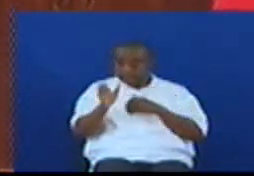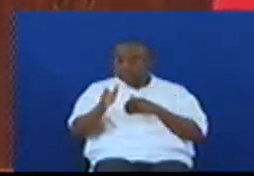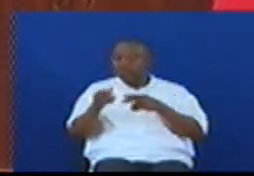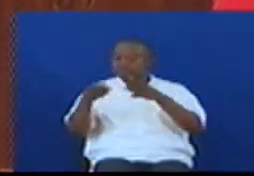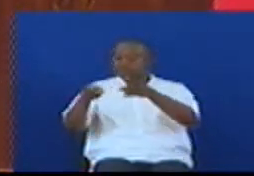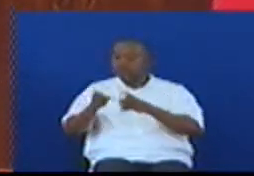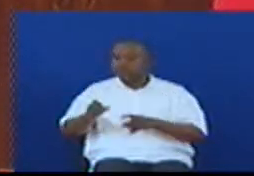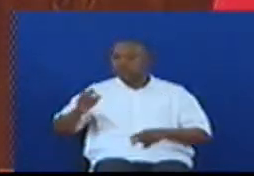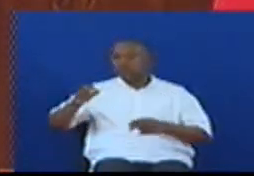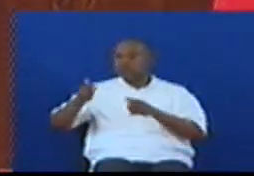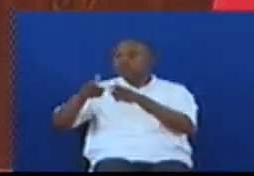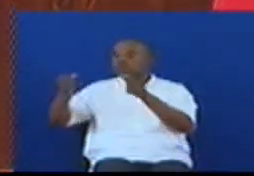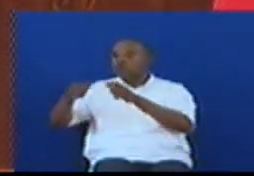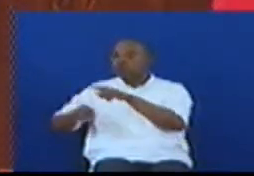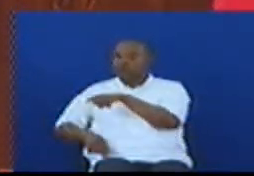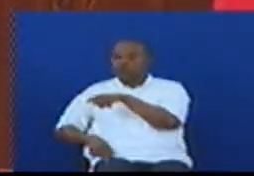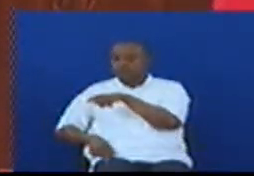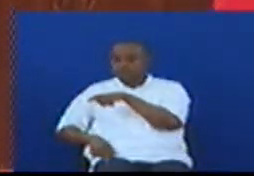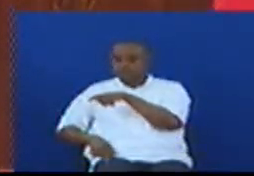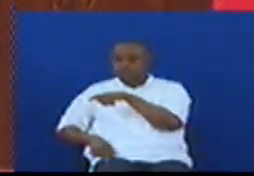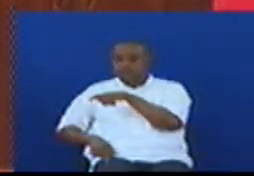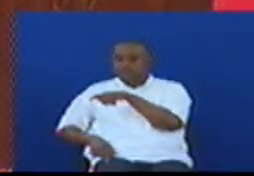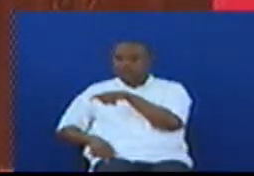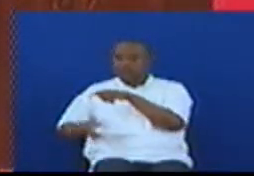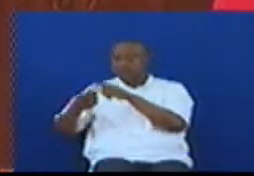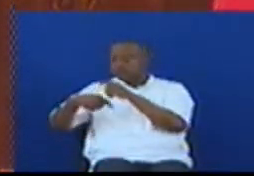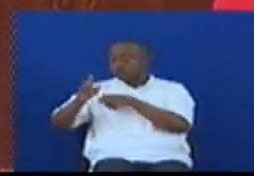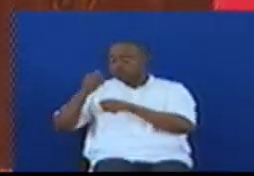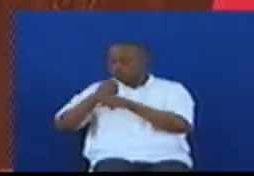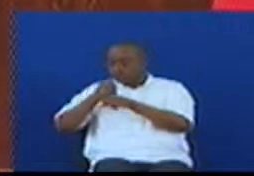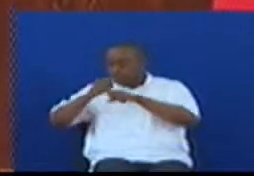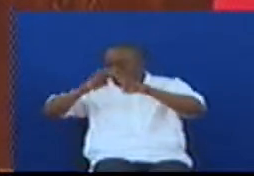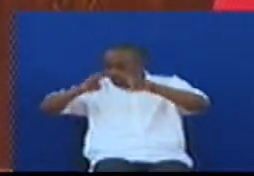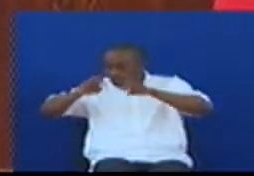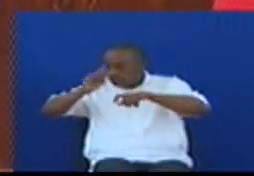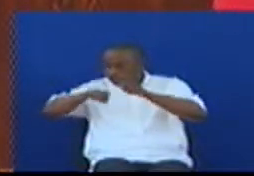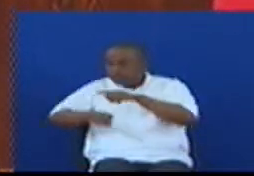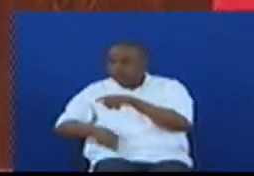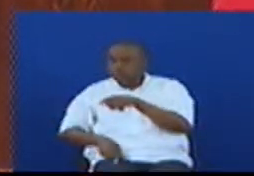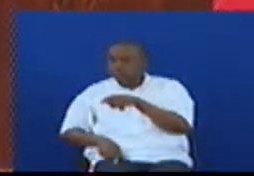Kigoma na bandari ya Mwanza kwenda kufanya ukaguzi wa ndani,